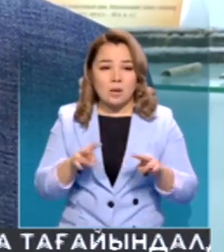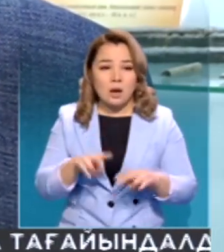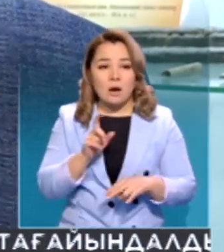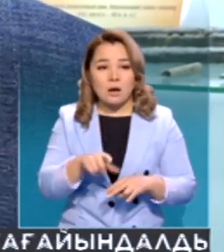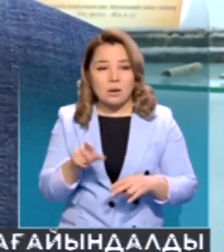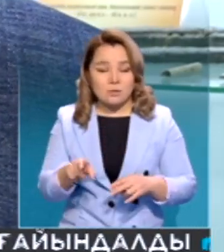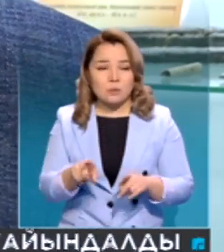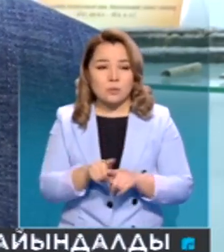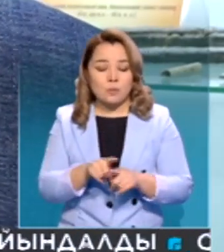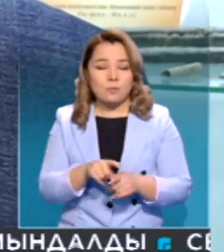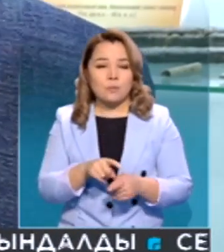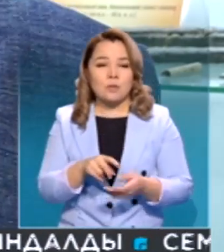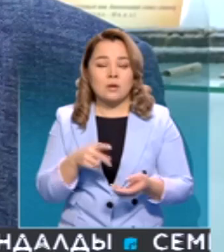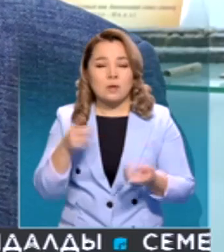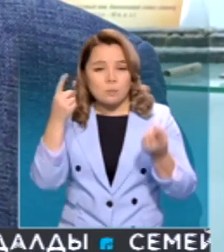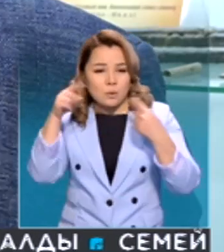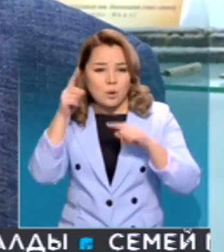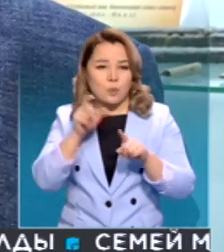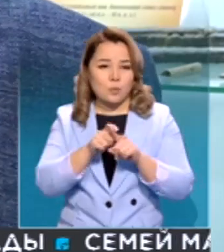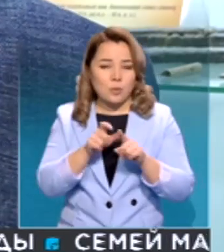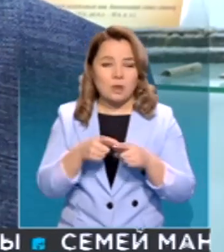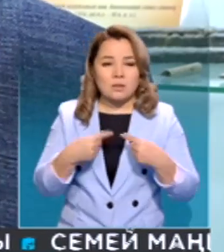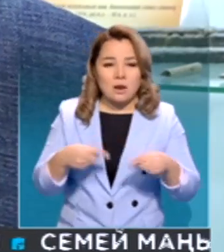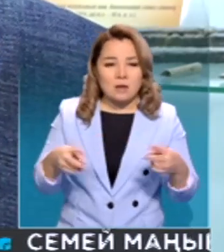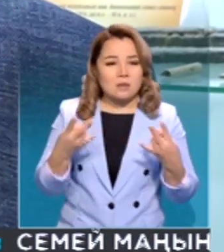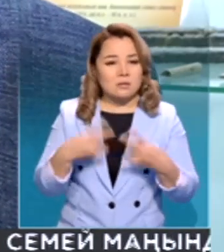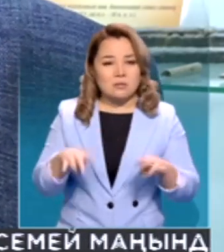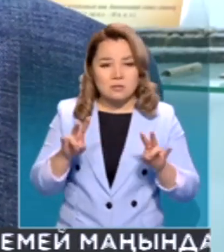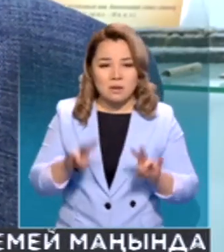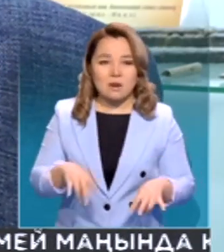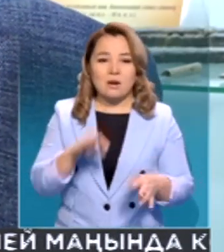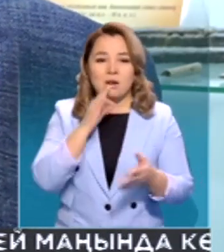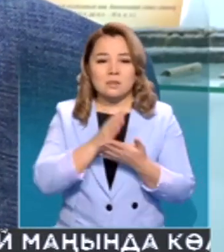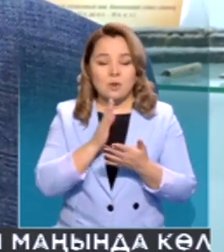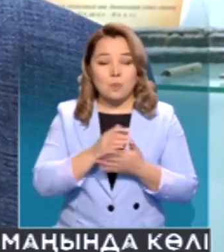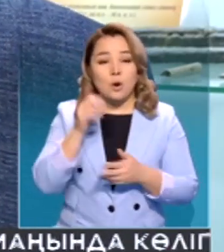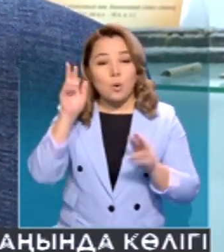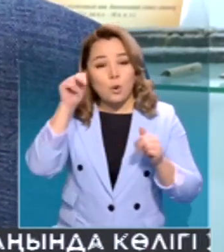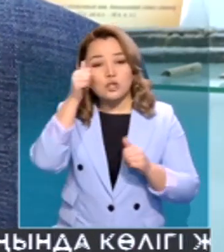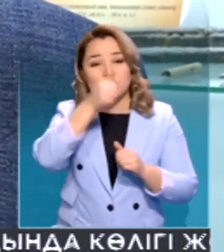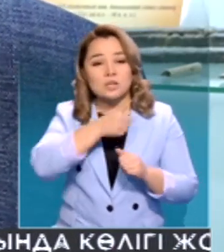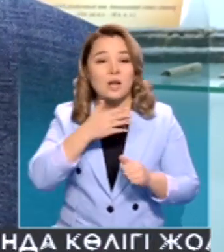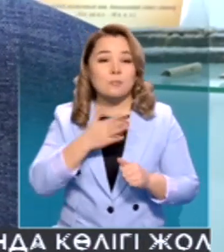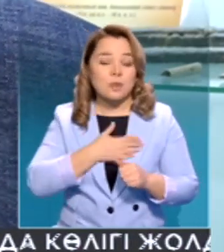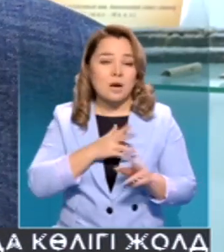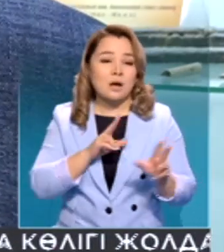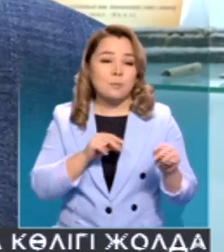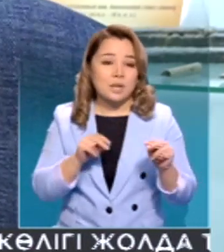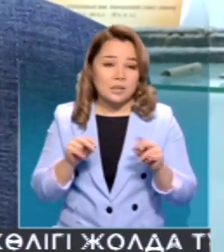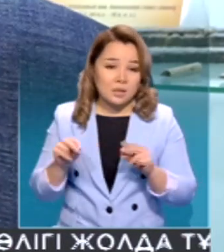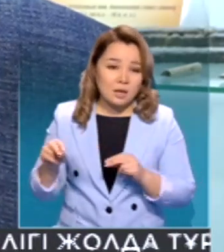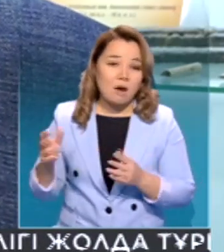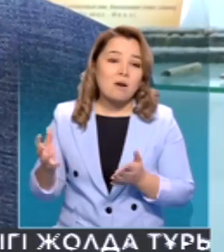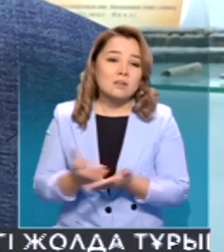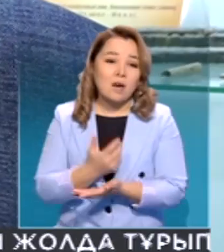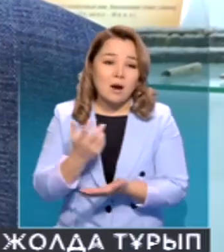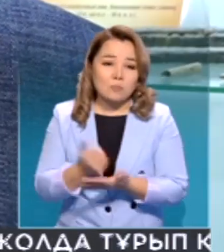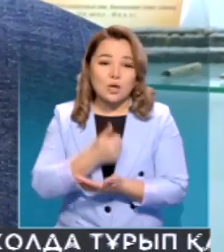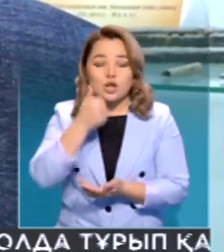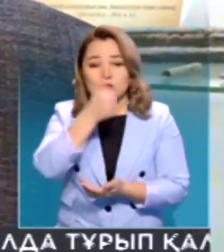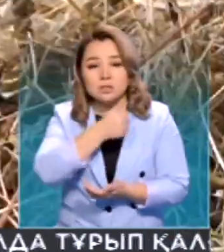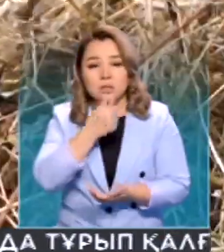адамдар арылу керек. Өйткені қоянжылы, Құдай қаласа, біз үшін берекелі, табысты